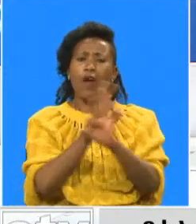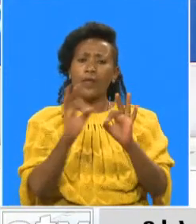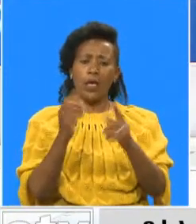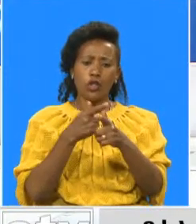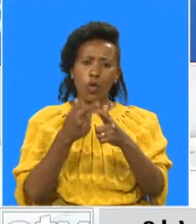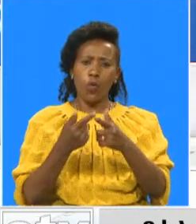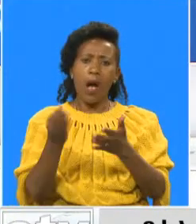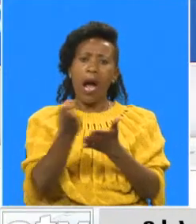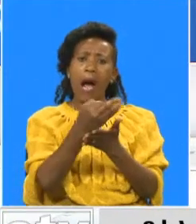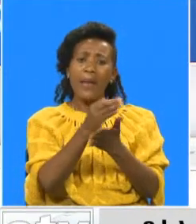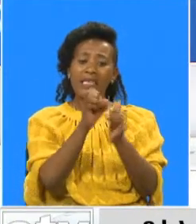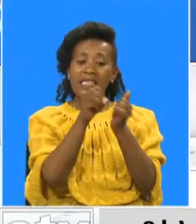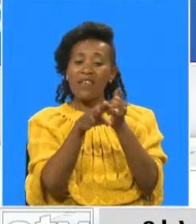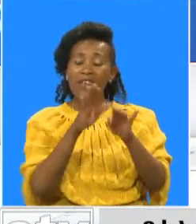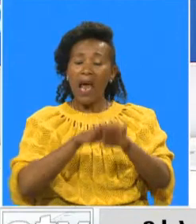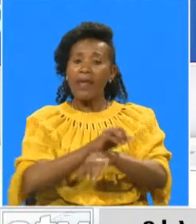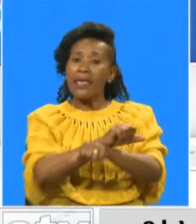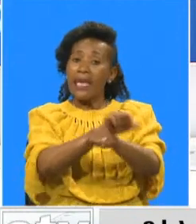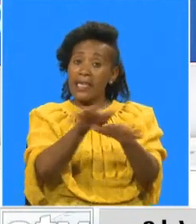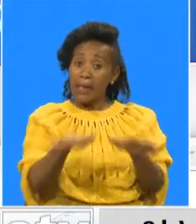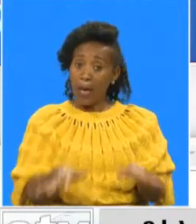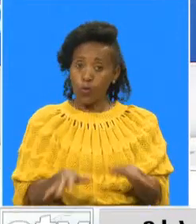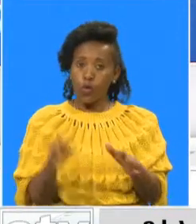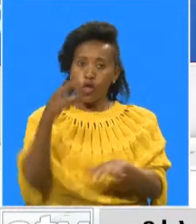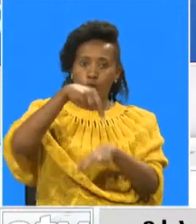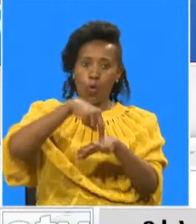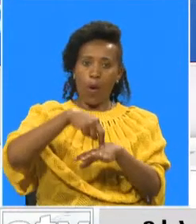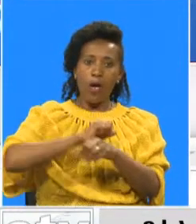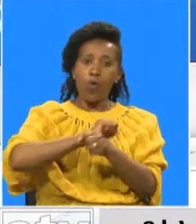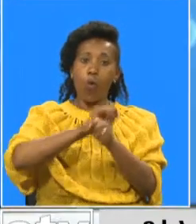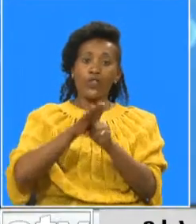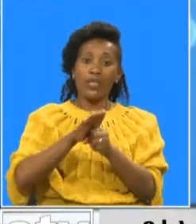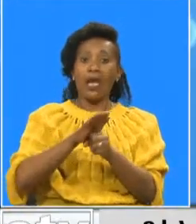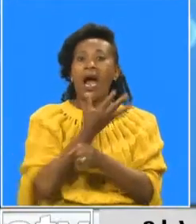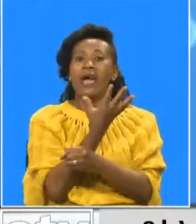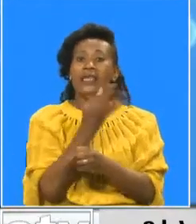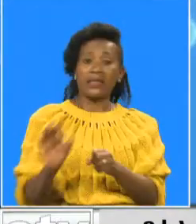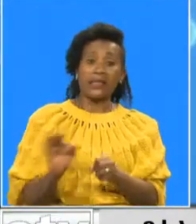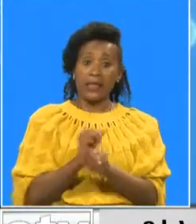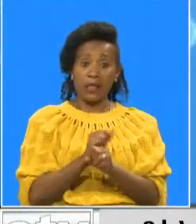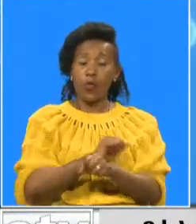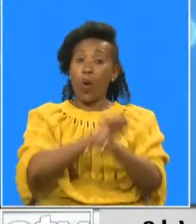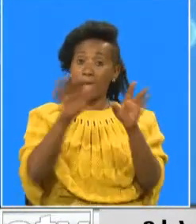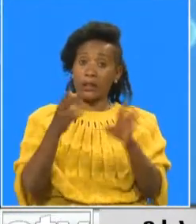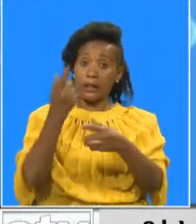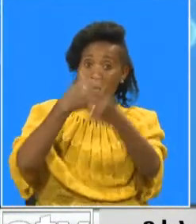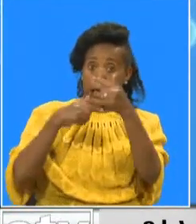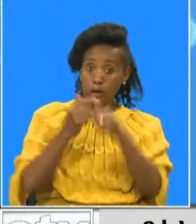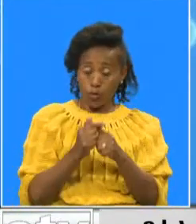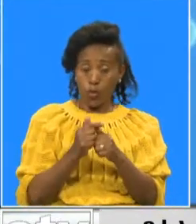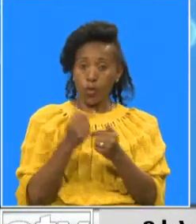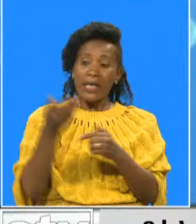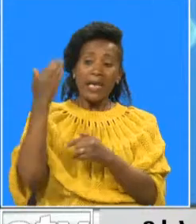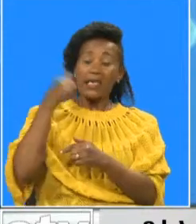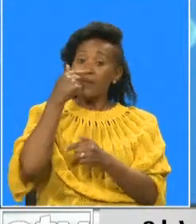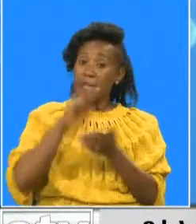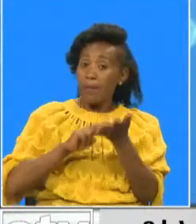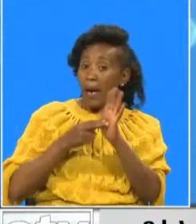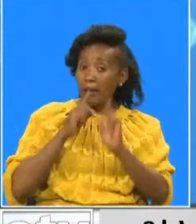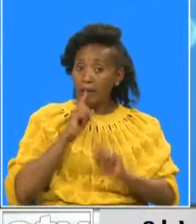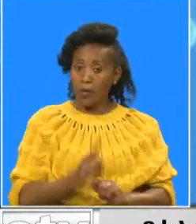ወይም ደግሞ አምራች ዘርፍ ላይ የተሰማሩ ተቋማት የኮቪድ-19 ወረርሽኝ መከሰቱን ተከትሎ እርሶም እንዳነሱት ቀደም ሲል ማለት